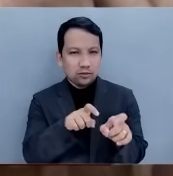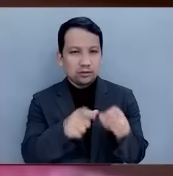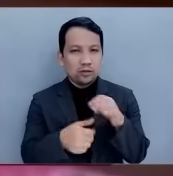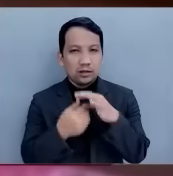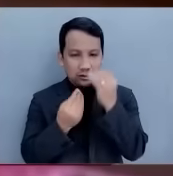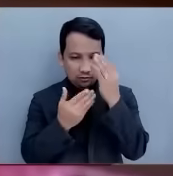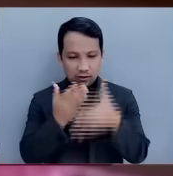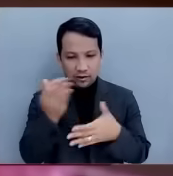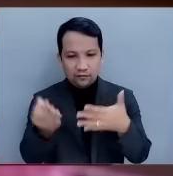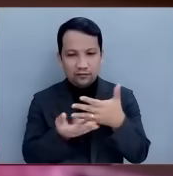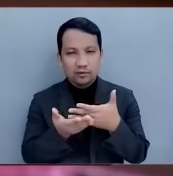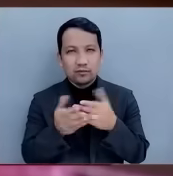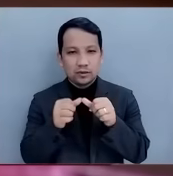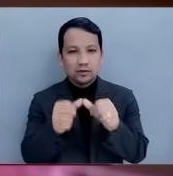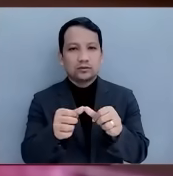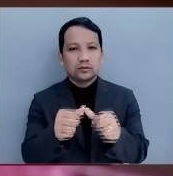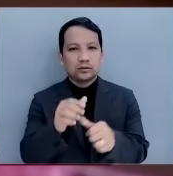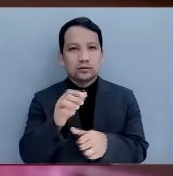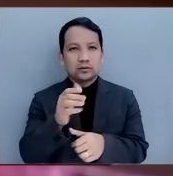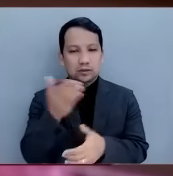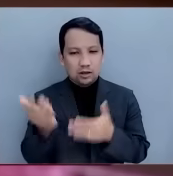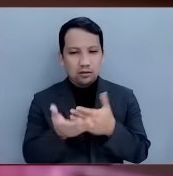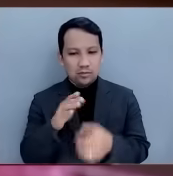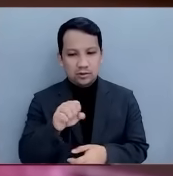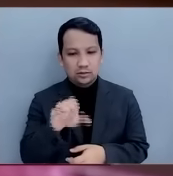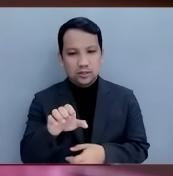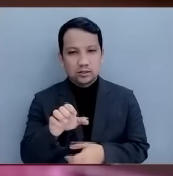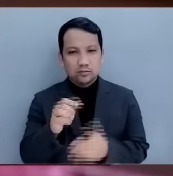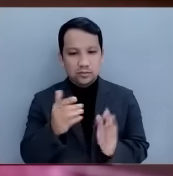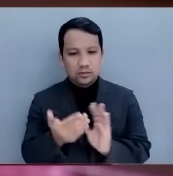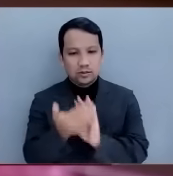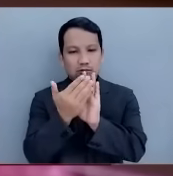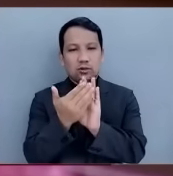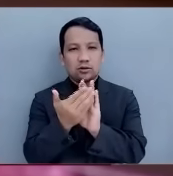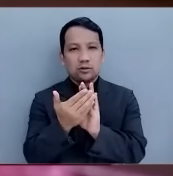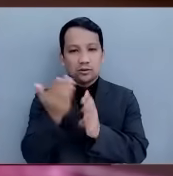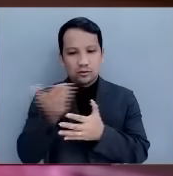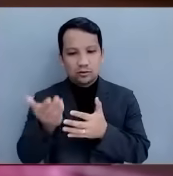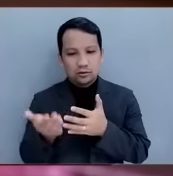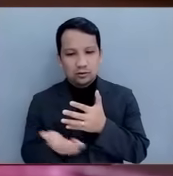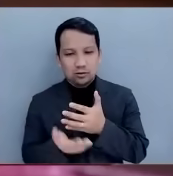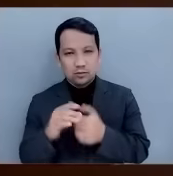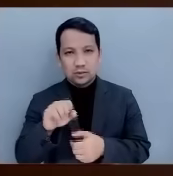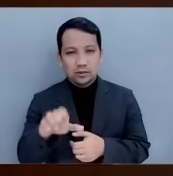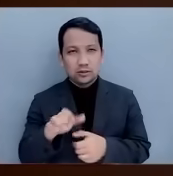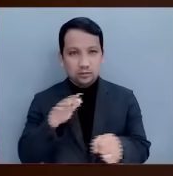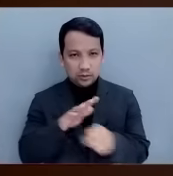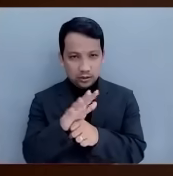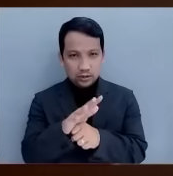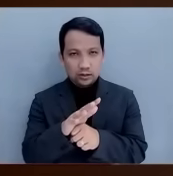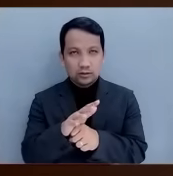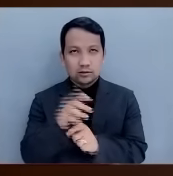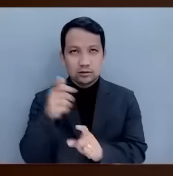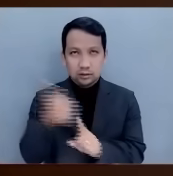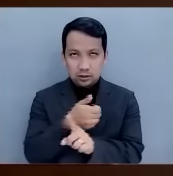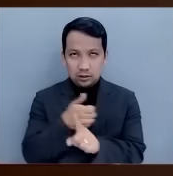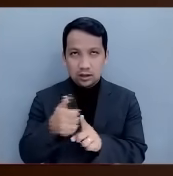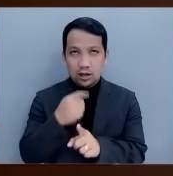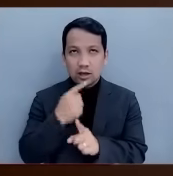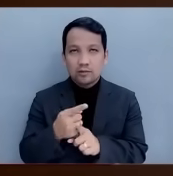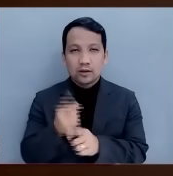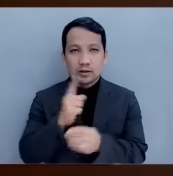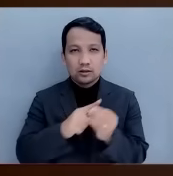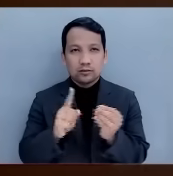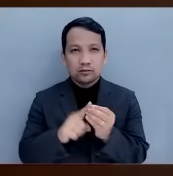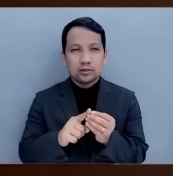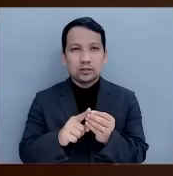ng biktima na ituloy ang demanda. Maharap ang mga sospek sa patong-patong na reklamong rape, child abuse at paglabag